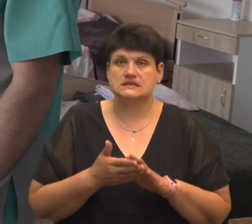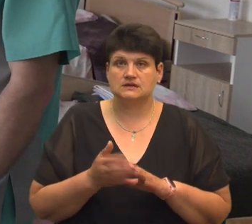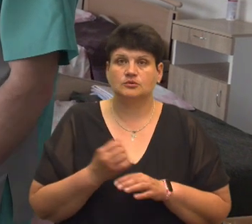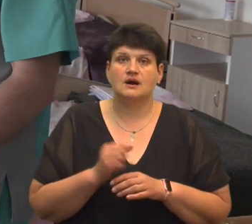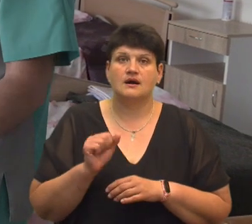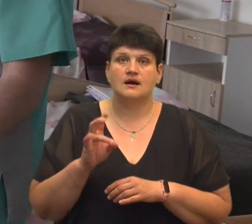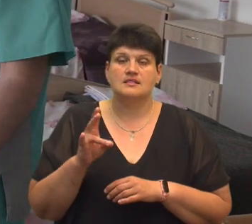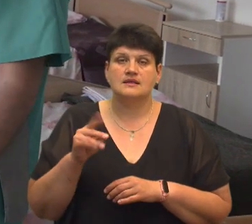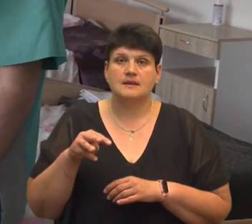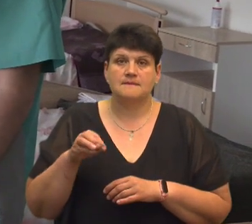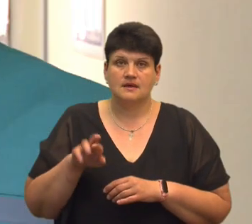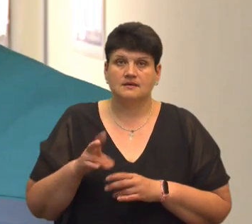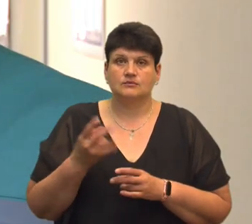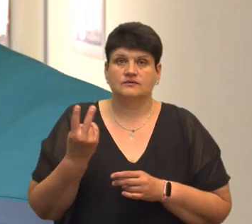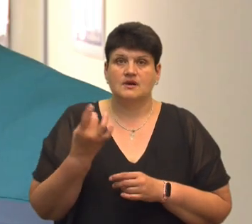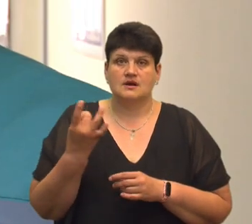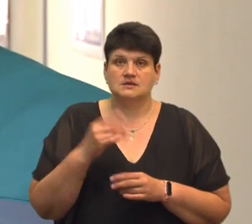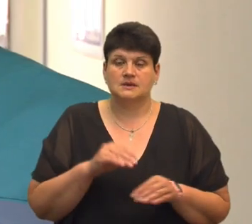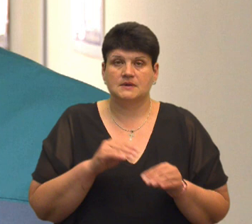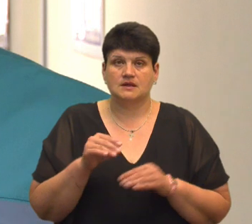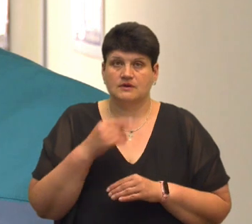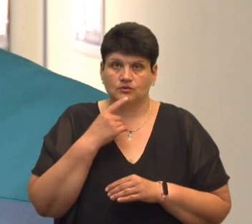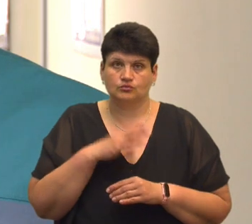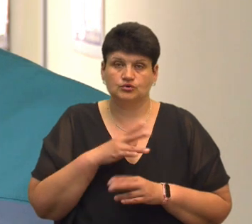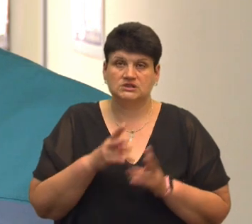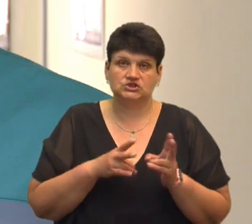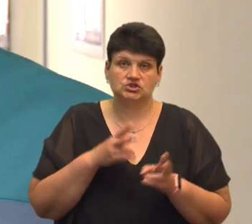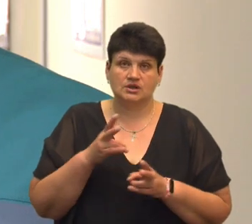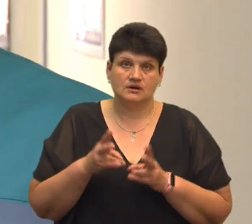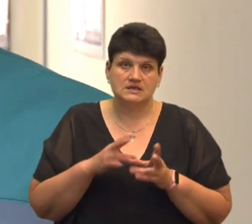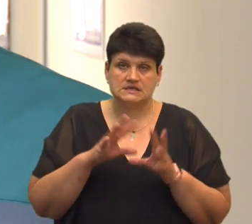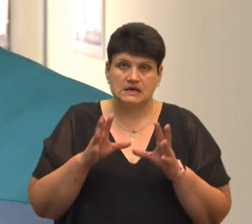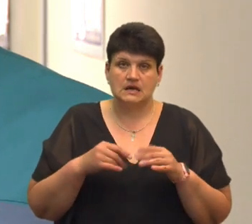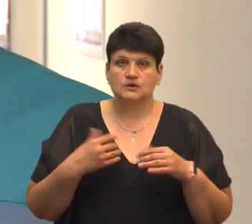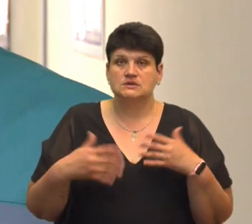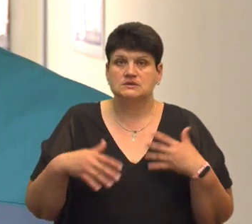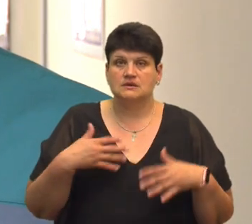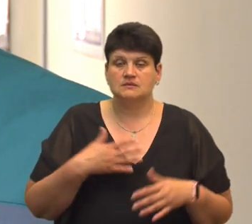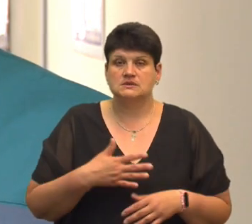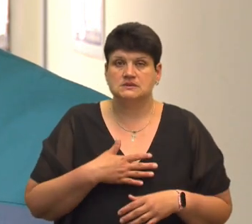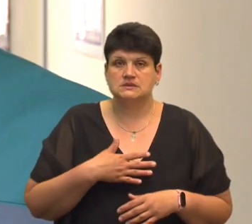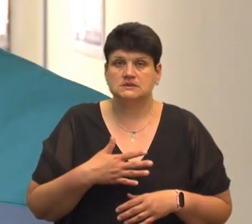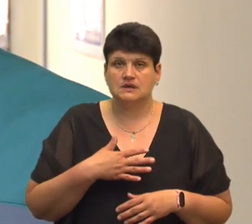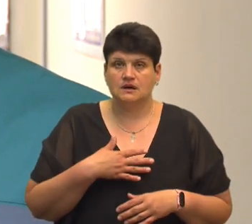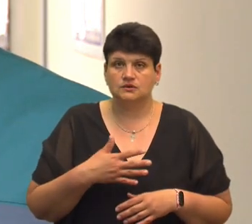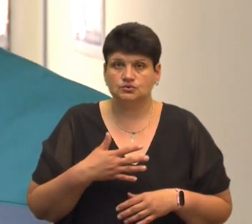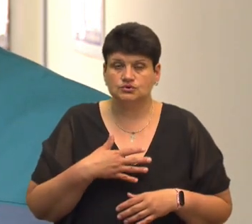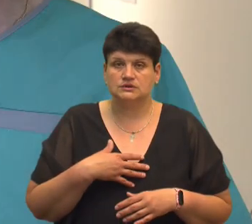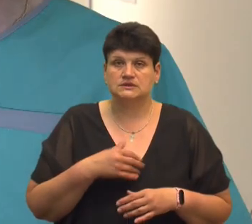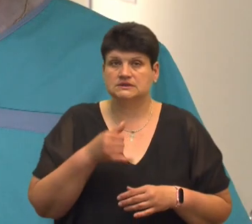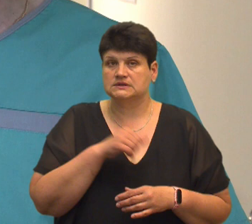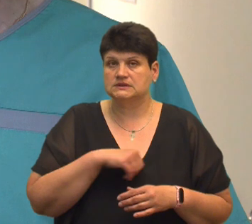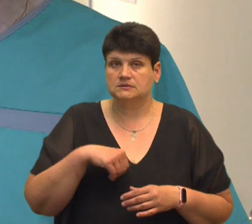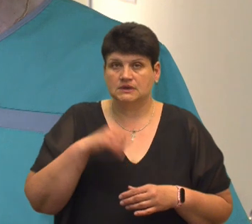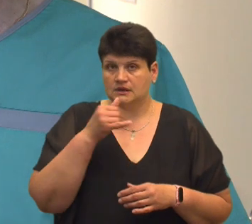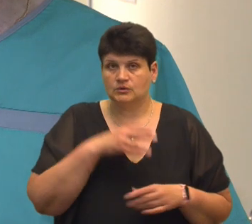довелося двічі переливати кров. Поступила скаргами на виражену загальну слабість, задишку спокою, що не могла навіть самостійно пересуватися.